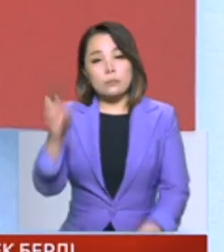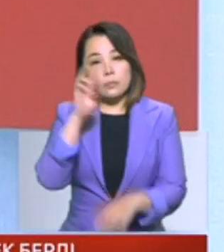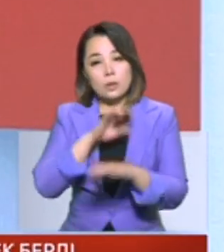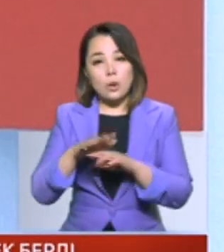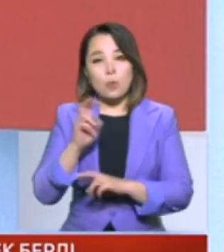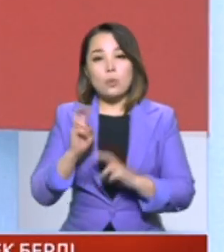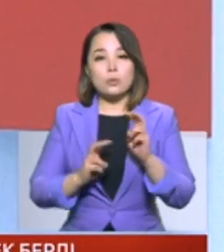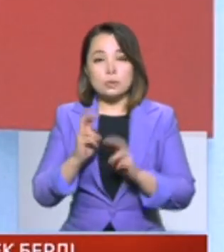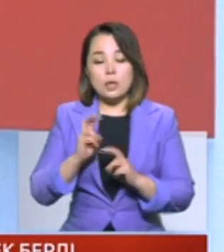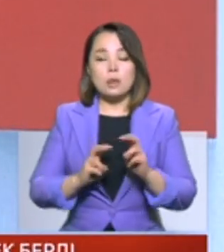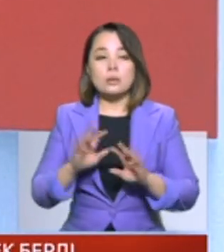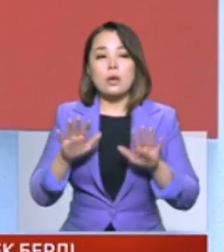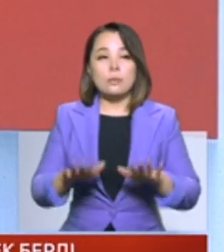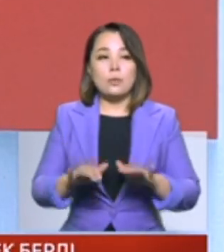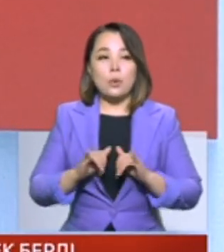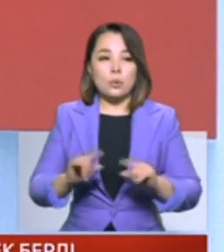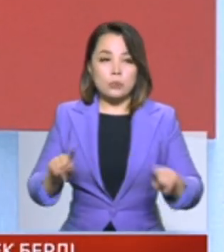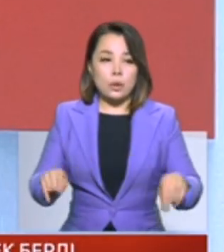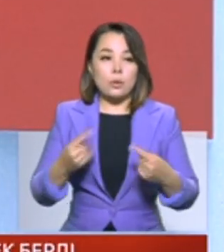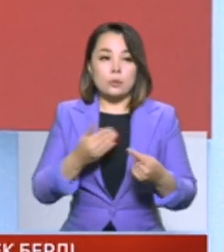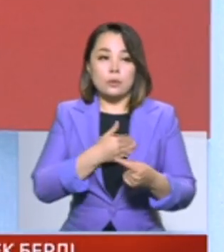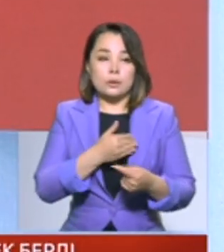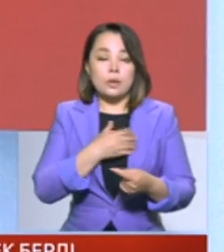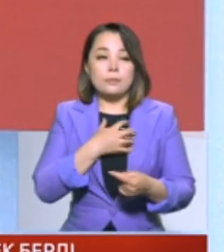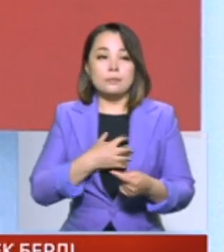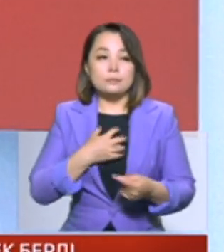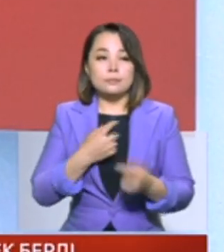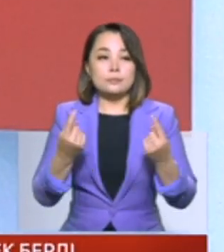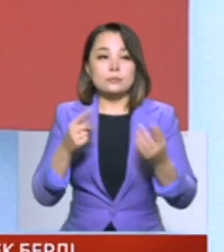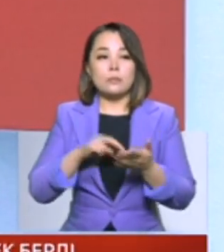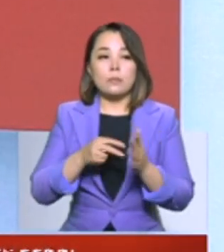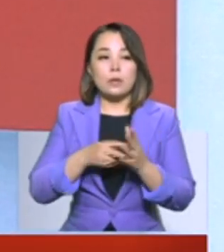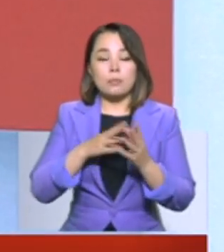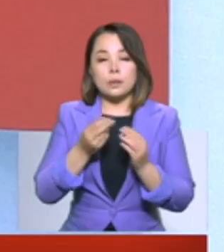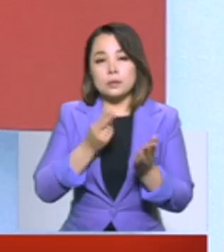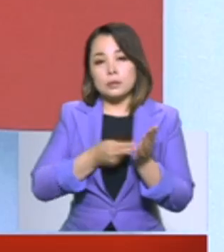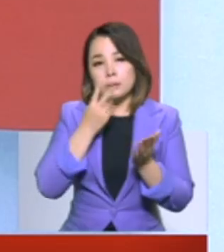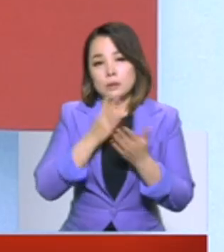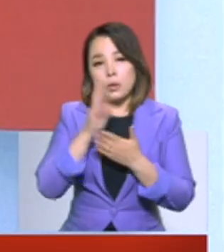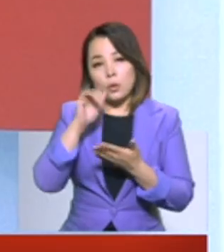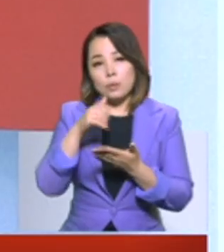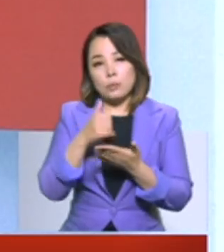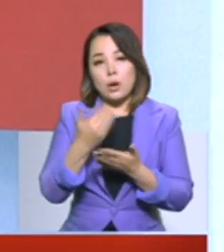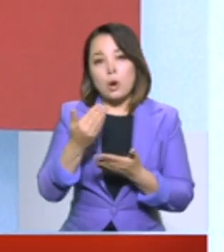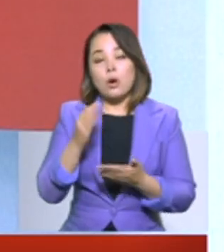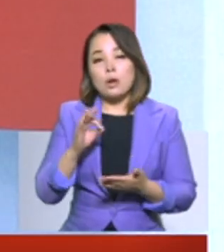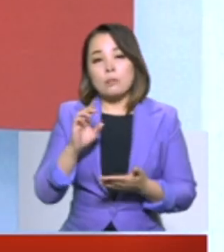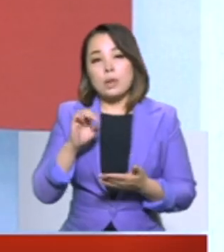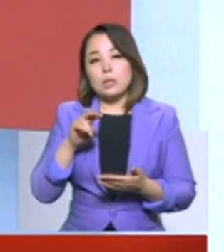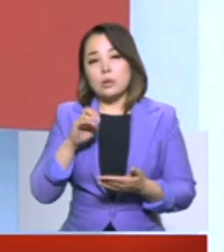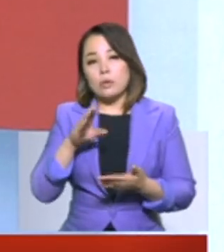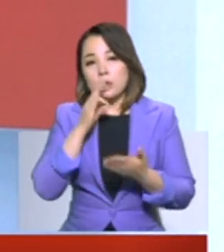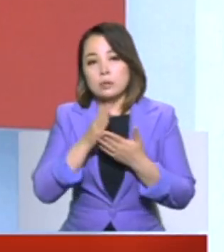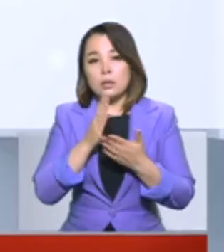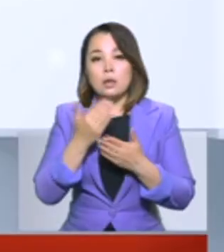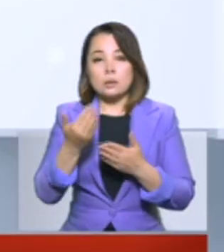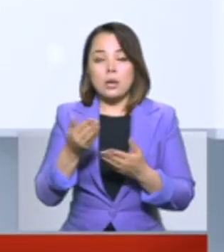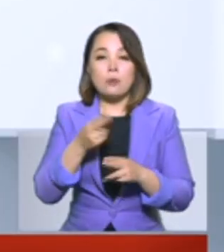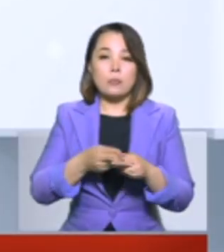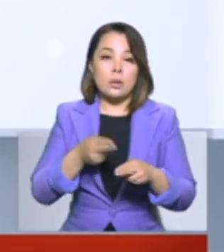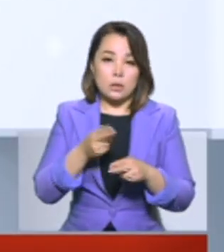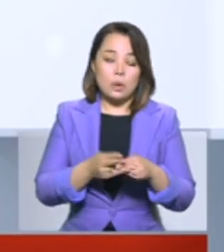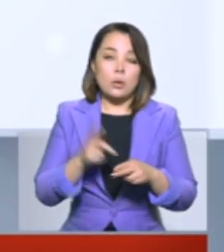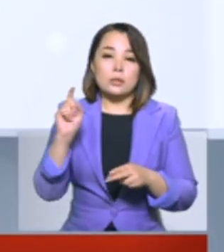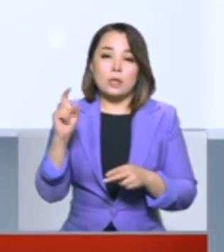Елімізде өңдеу өнеркәсібін өркендету үшін негізгі ірі жобалар айқындалды. Үкімет басшысы Олжас Бектеновтің айтуынша, олар